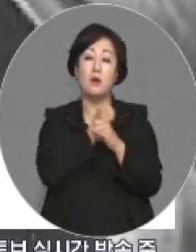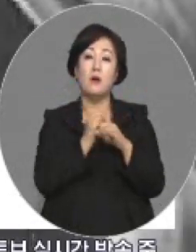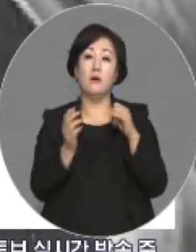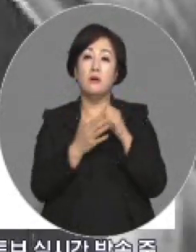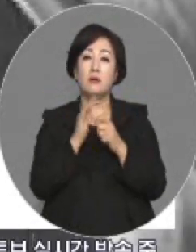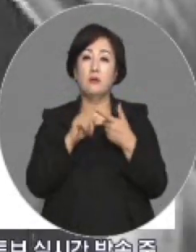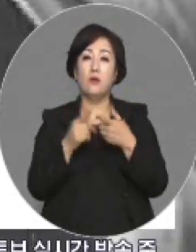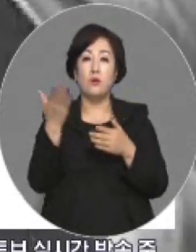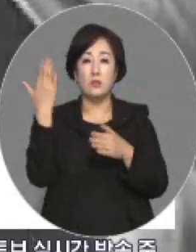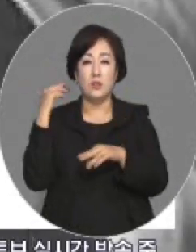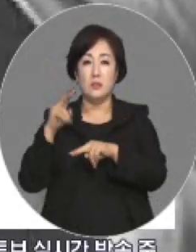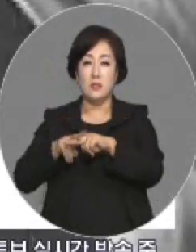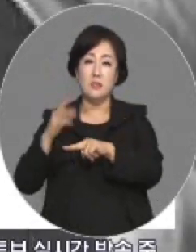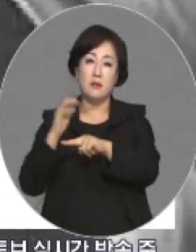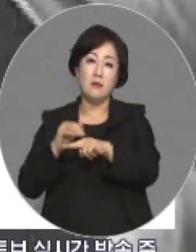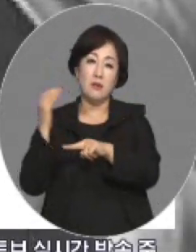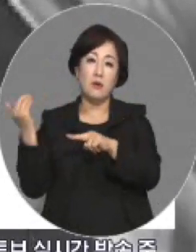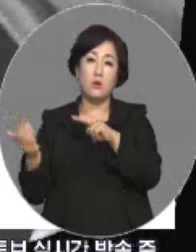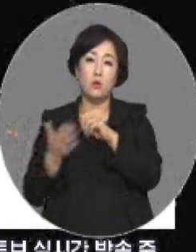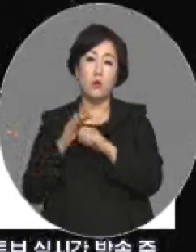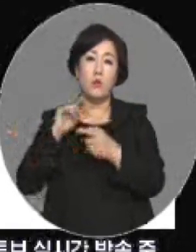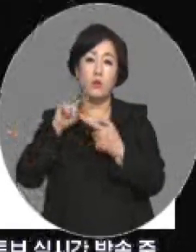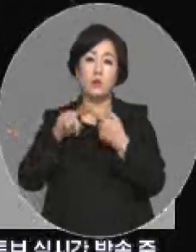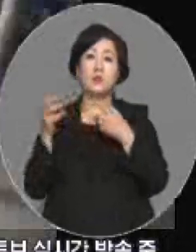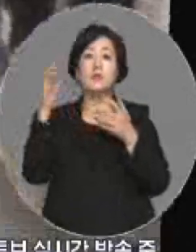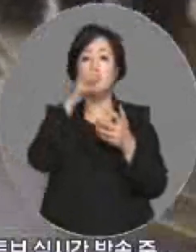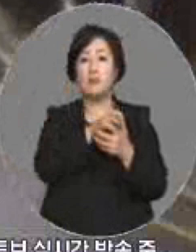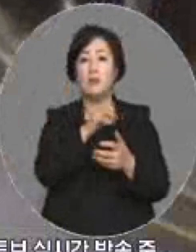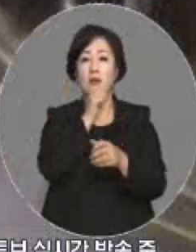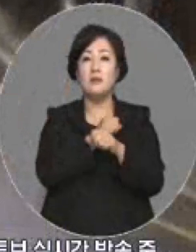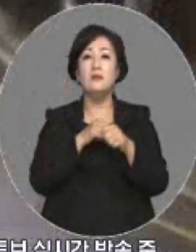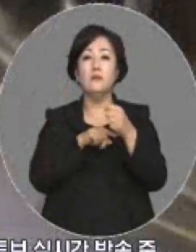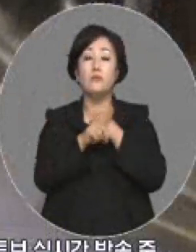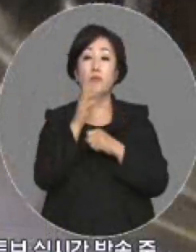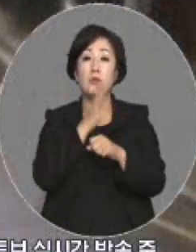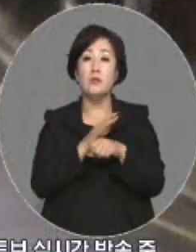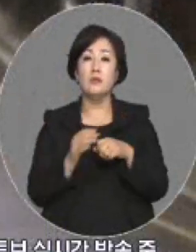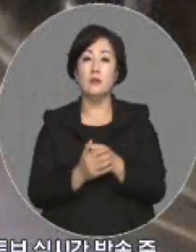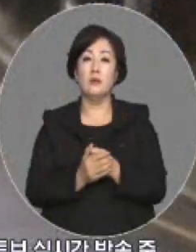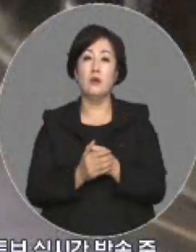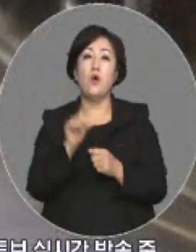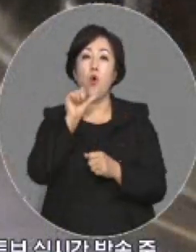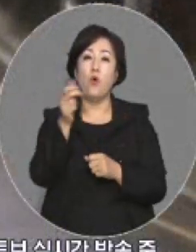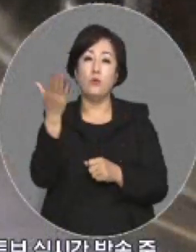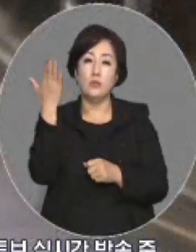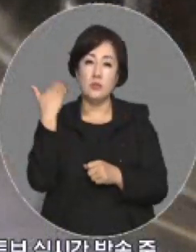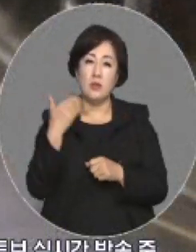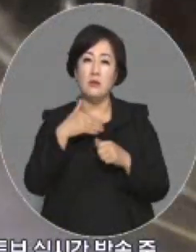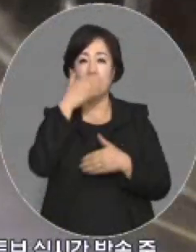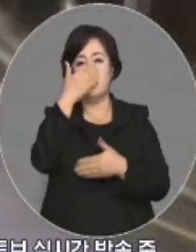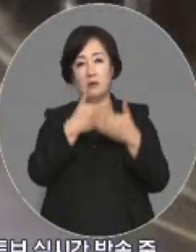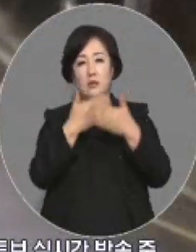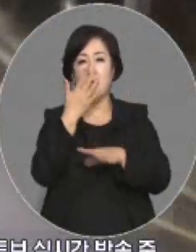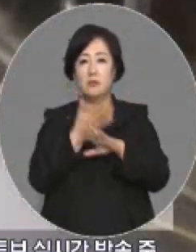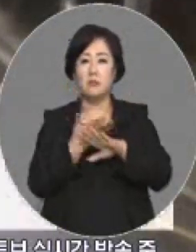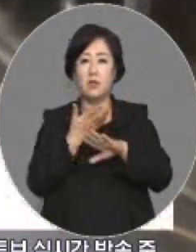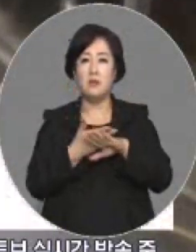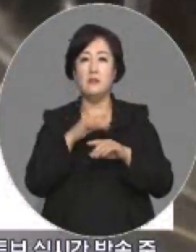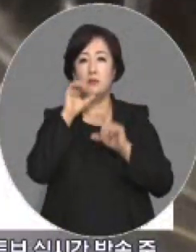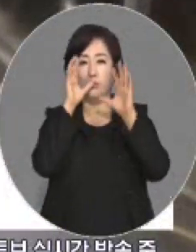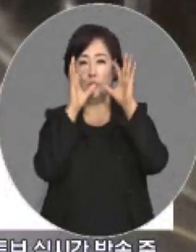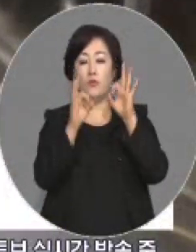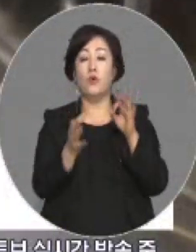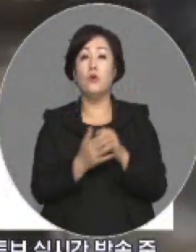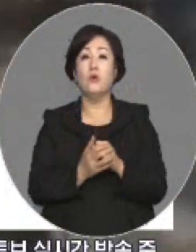사례 일로 거야 우당 1채널 몽이가 야 이 사건이 벌어지기 5분전 영상은 다른 이야기를 합니다